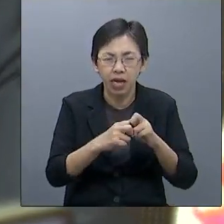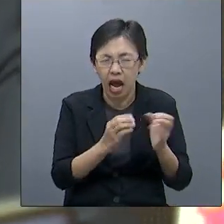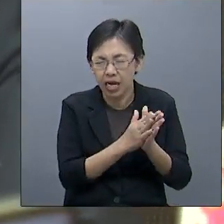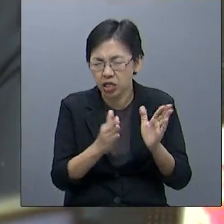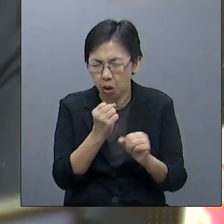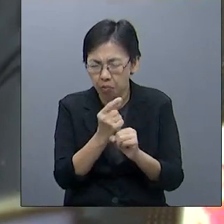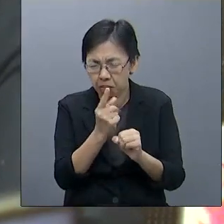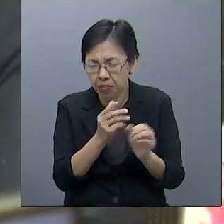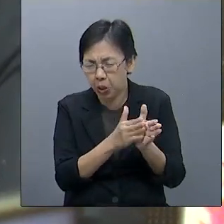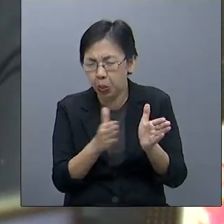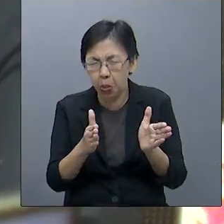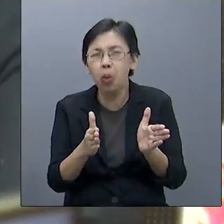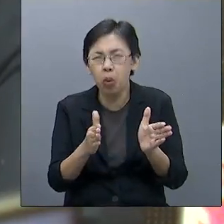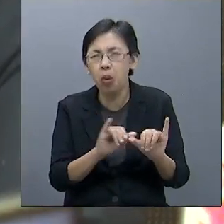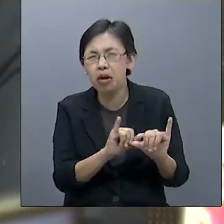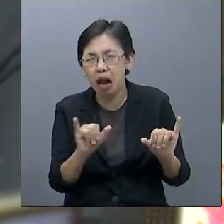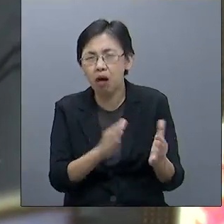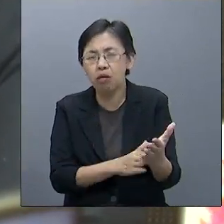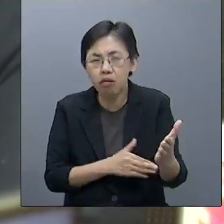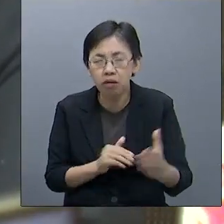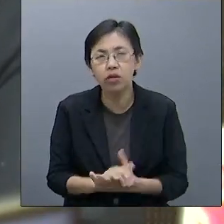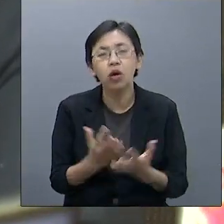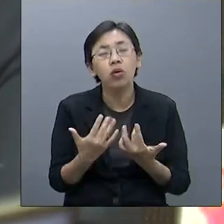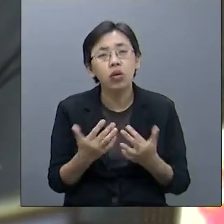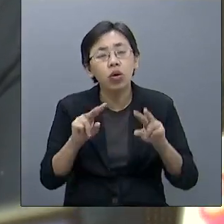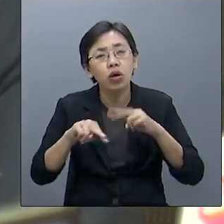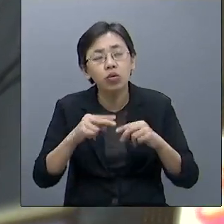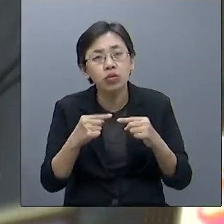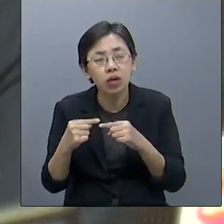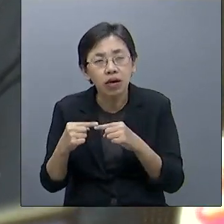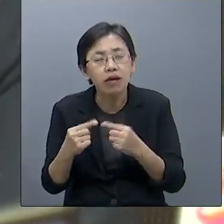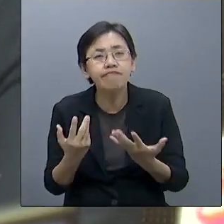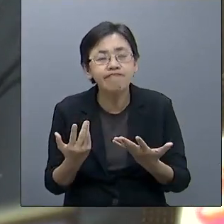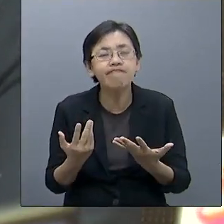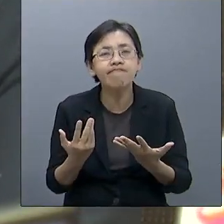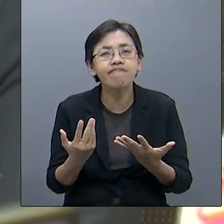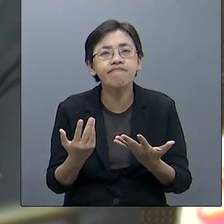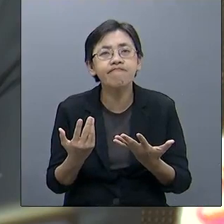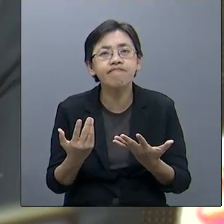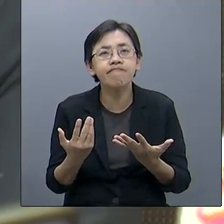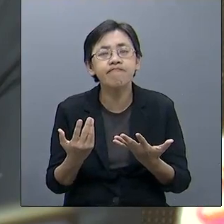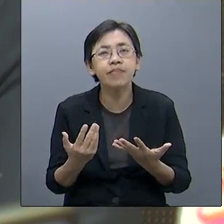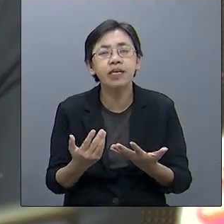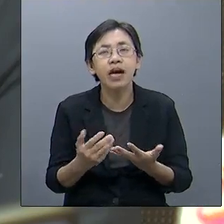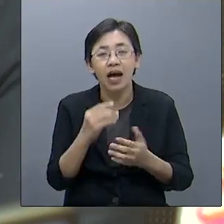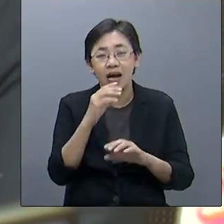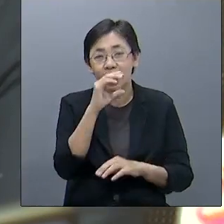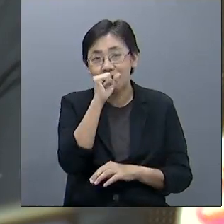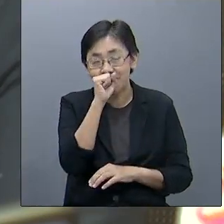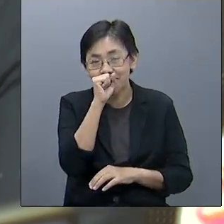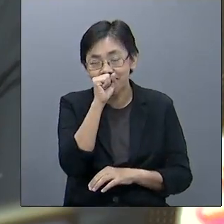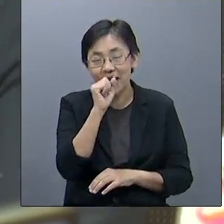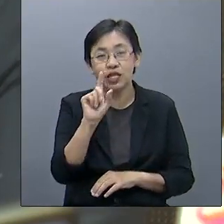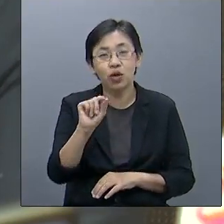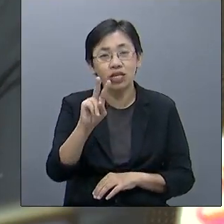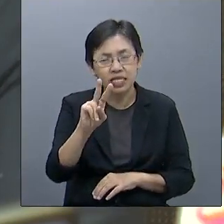นะเดี๋ยววันนี้คงต้องไปนั่งไล่ดูในรายละเอียดนิดหนึ่งครับว่าในรหัส21ตรงนี้เนี่ยมันเป็นธุ